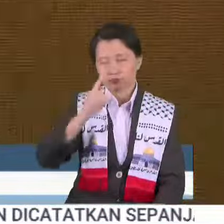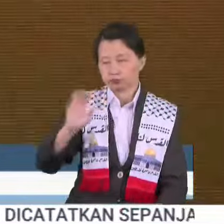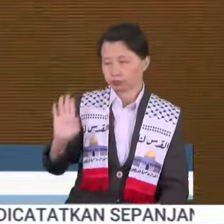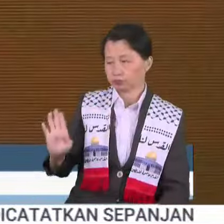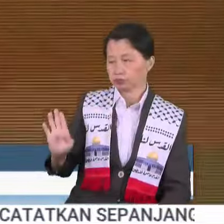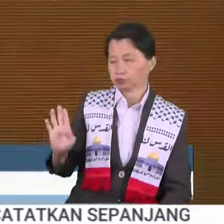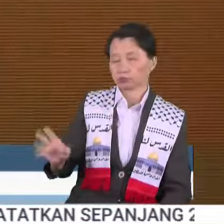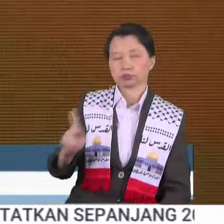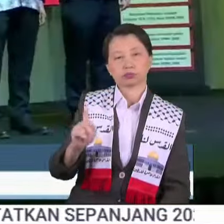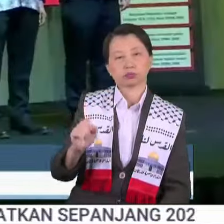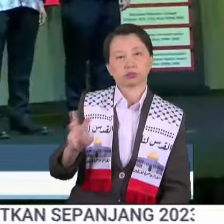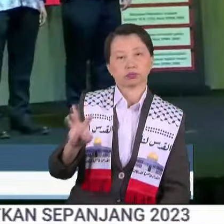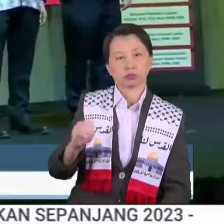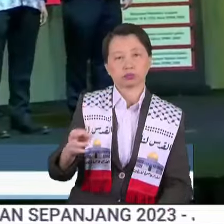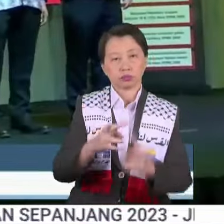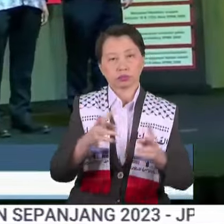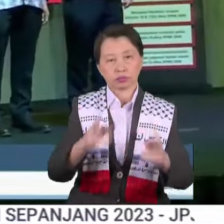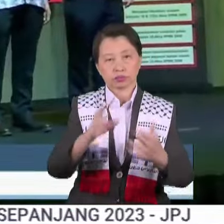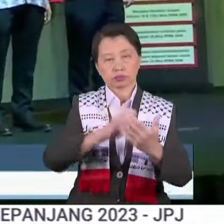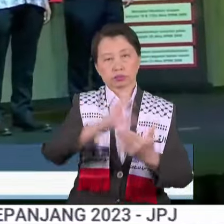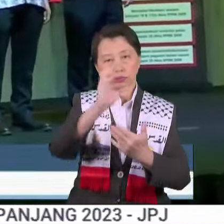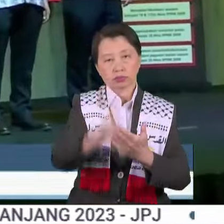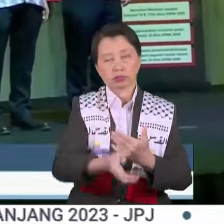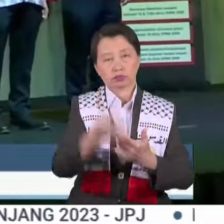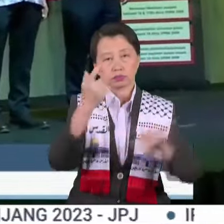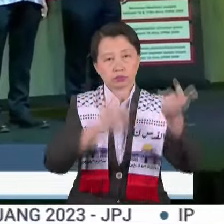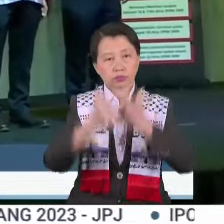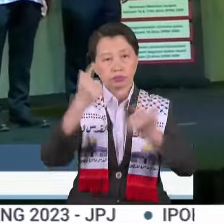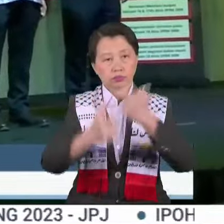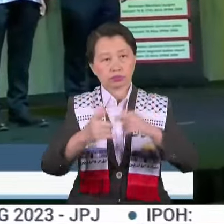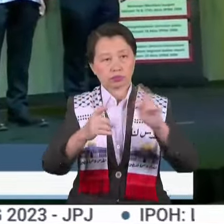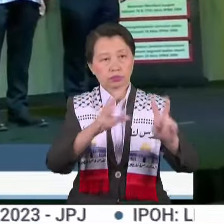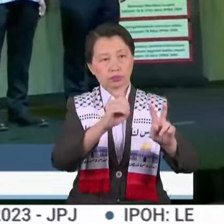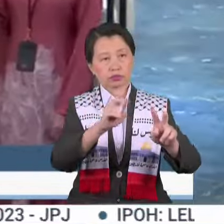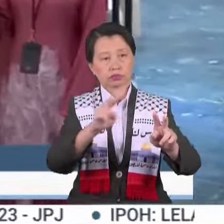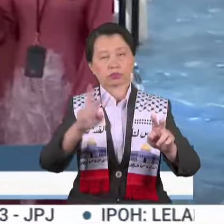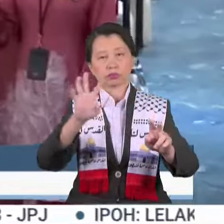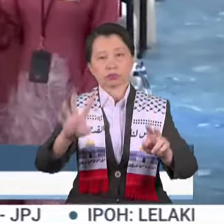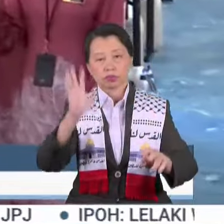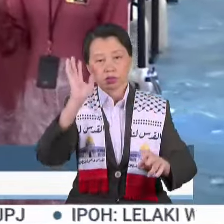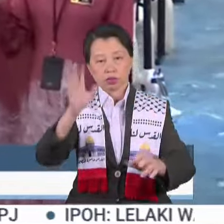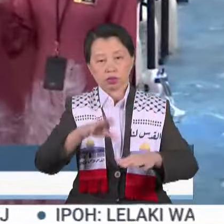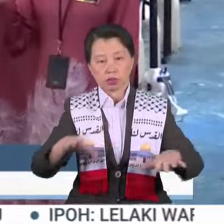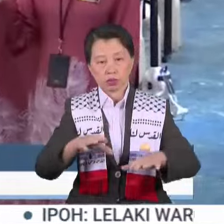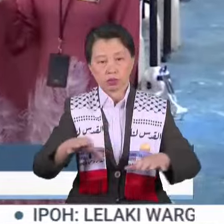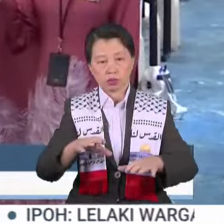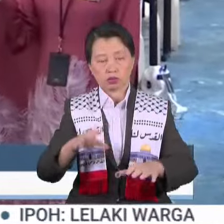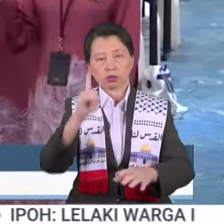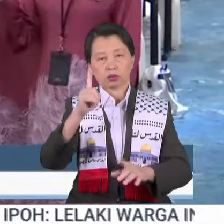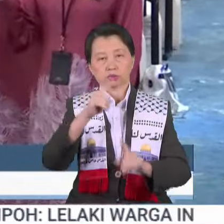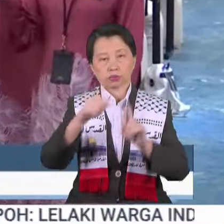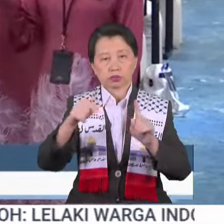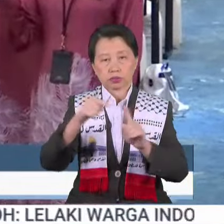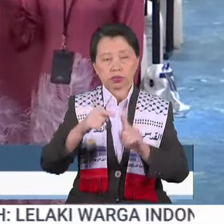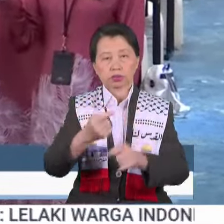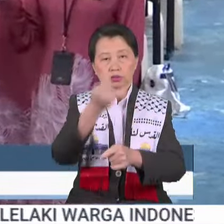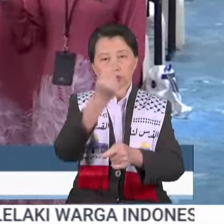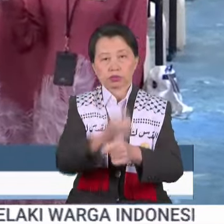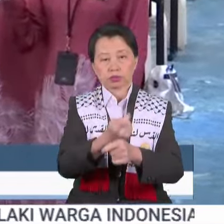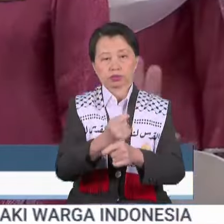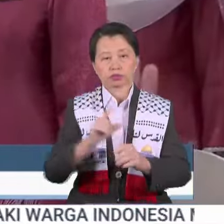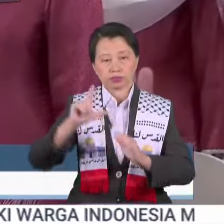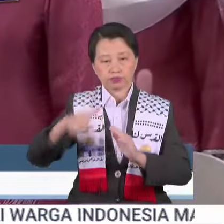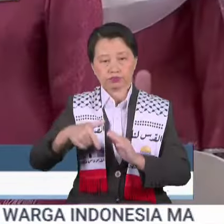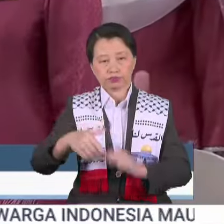Karim memaklumkan pelancaran rasmi kalender acara pelancongan Sarawak 2024 akan dilakukan pada satu tarikh yang ditetapkan